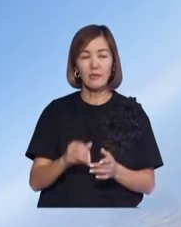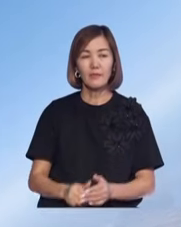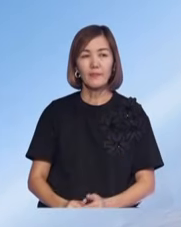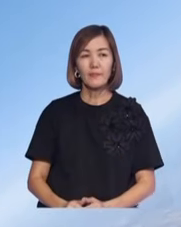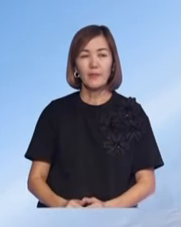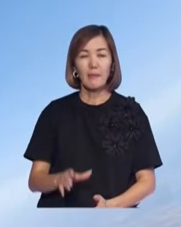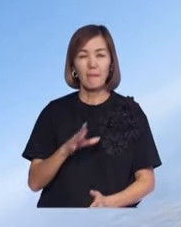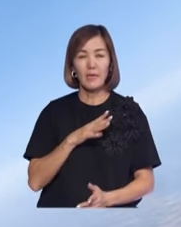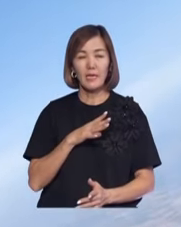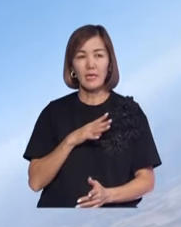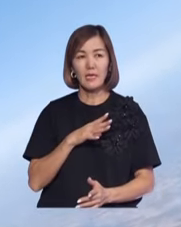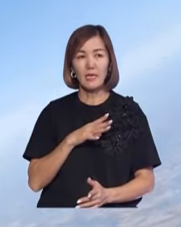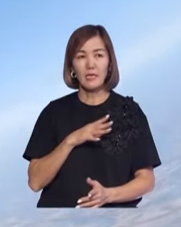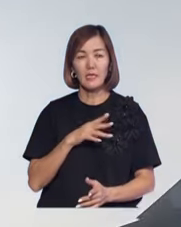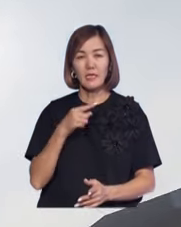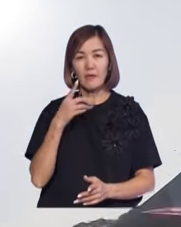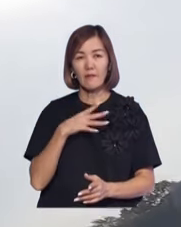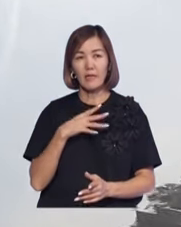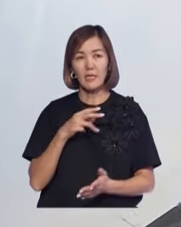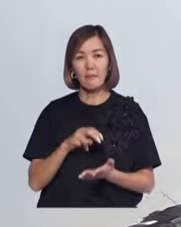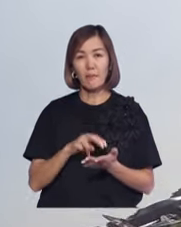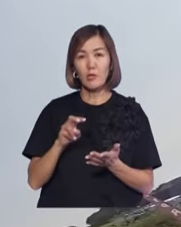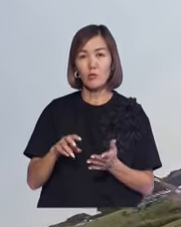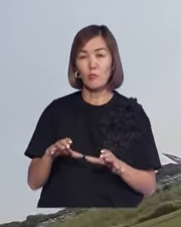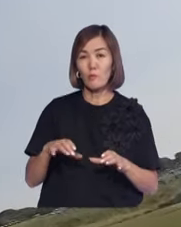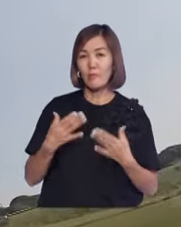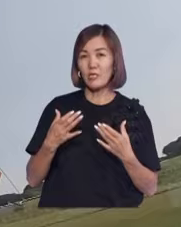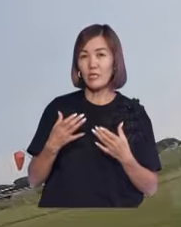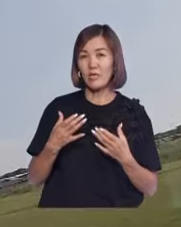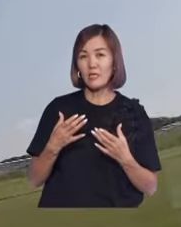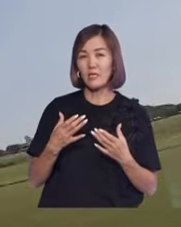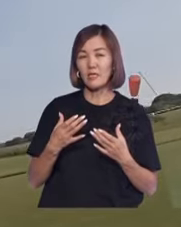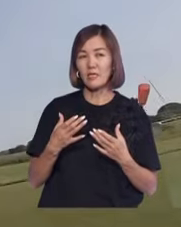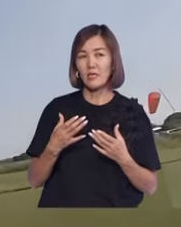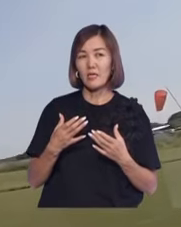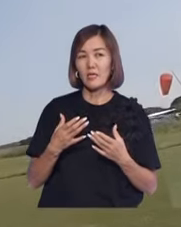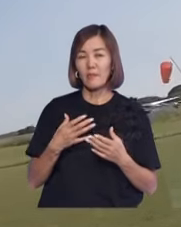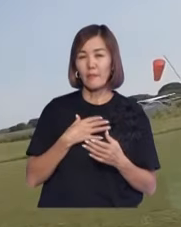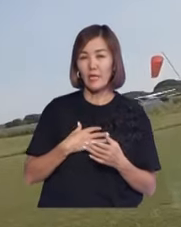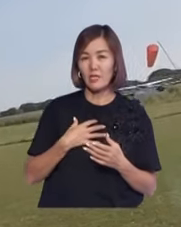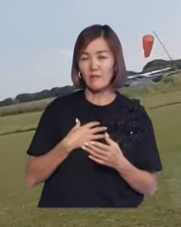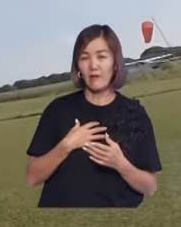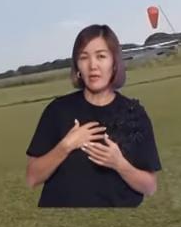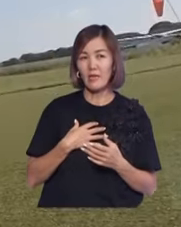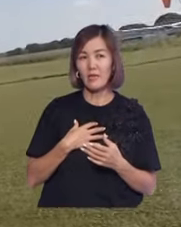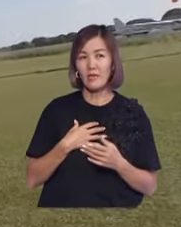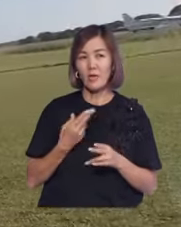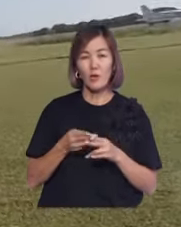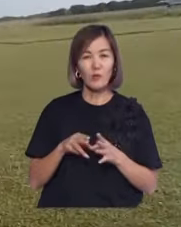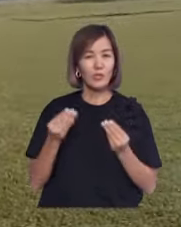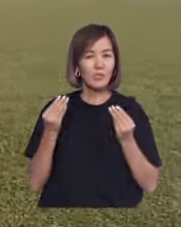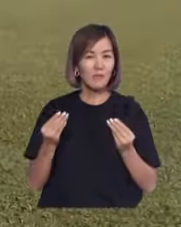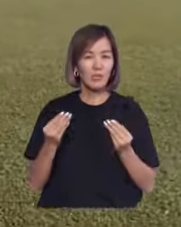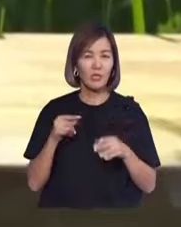Англией. Бейли призналась, что прыжок был немного страшным и заставил ее зажмуриться, но все же она назвала его